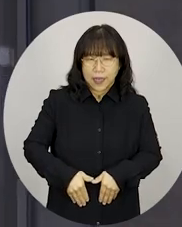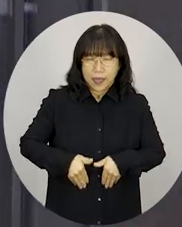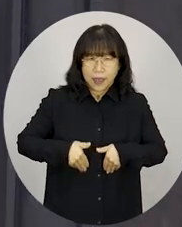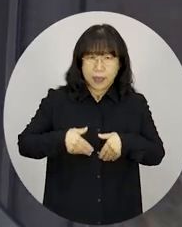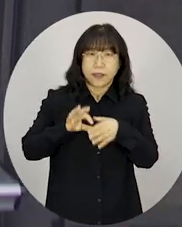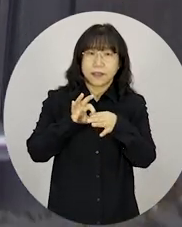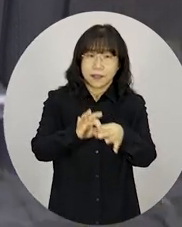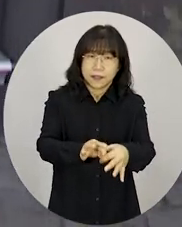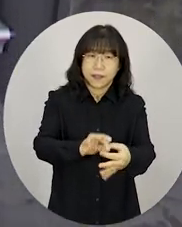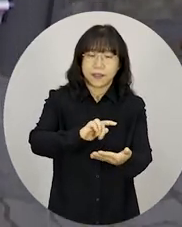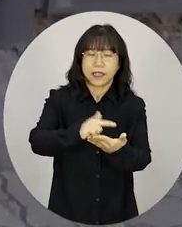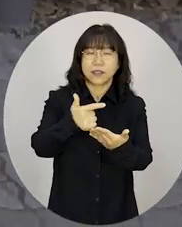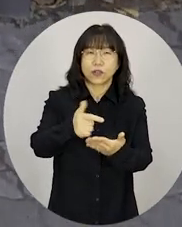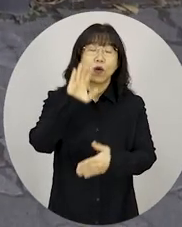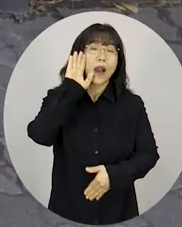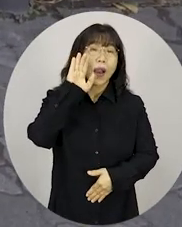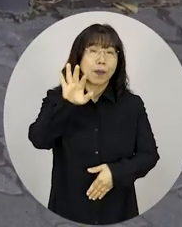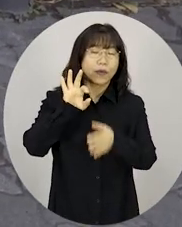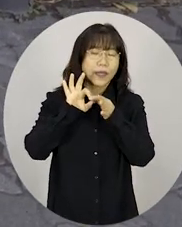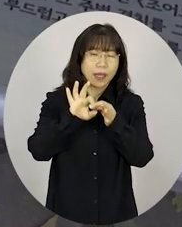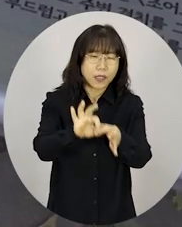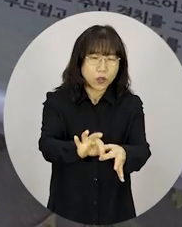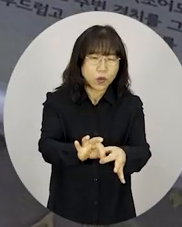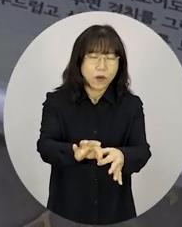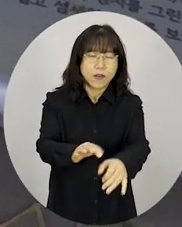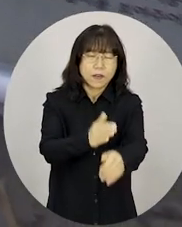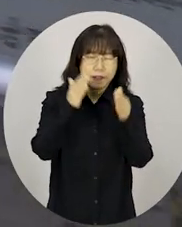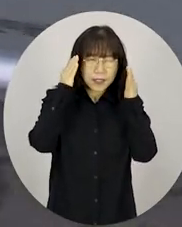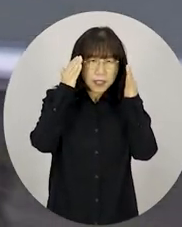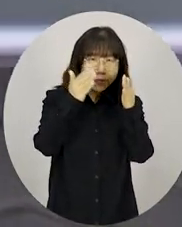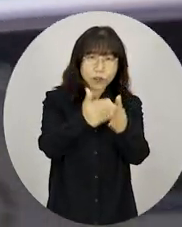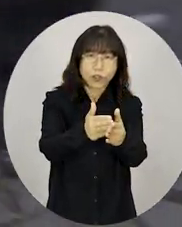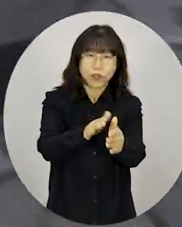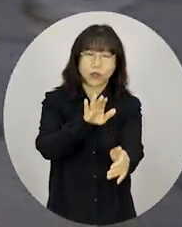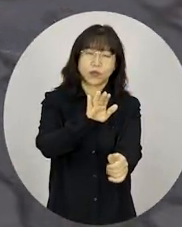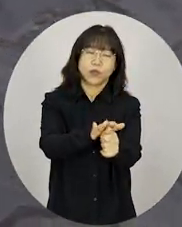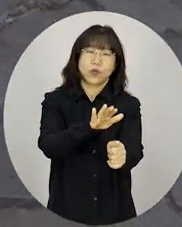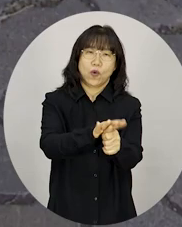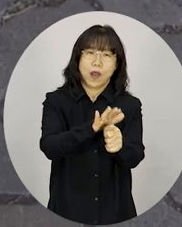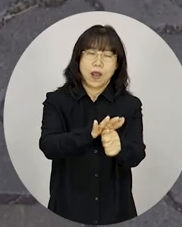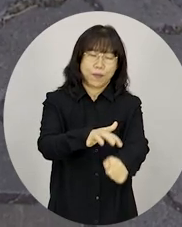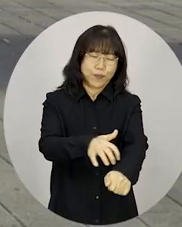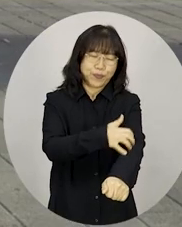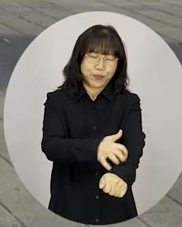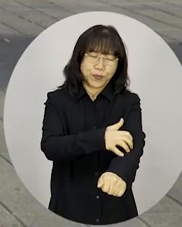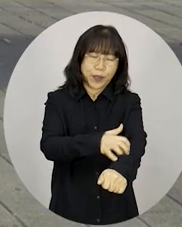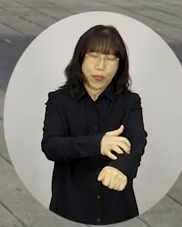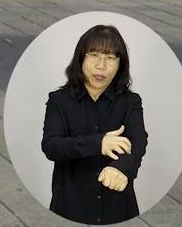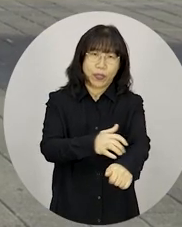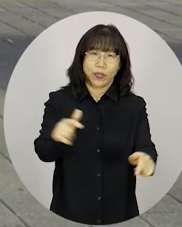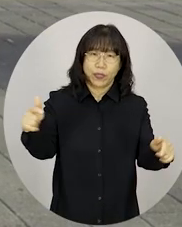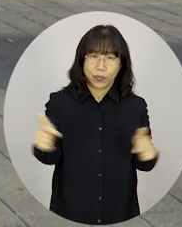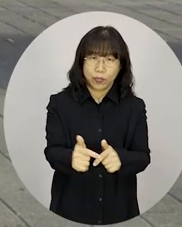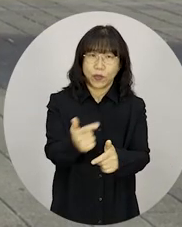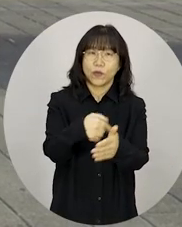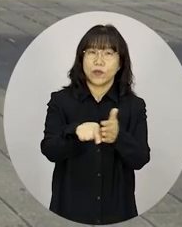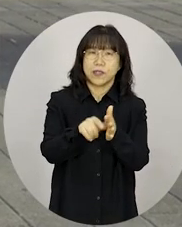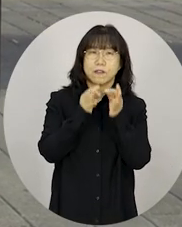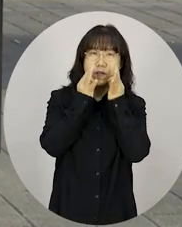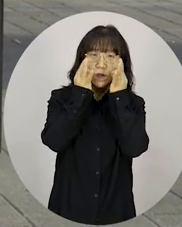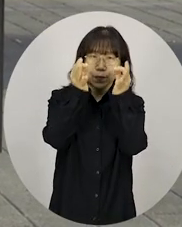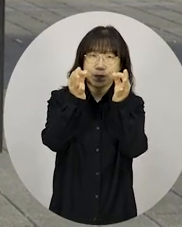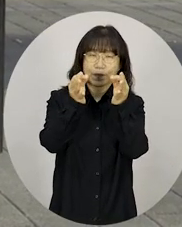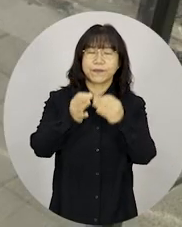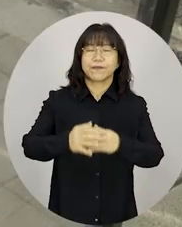11시까지 가동됩니다. 강서구는 앞으로도 주민 밀착형 행정을 통해 생활 속 불편 사항을 해결하는 데 최선을